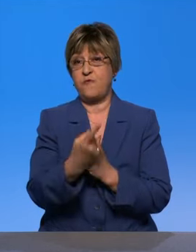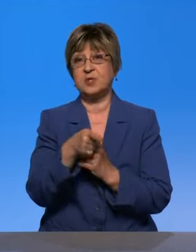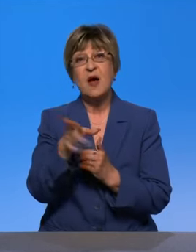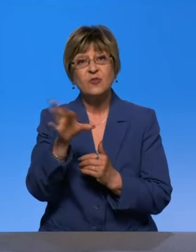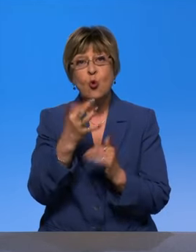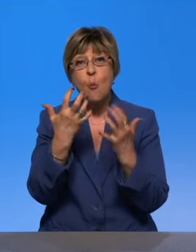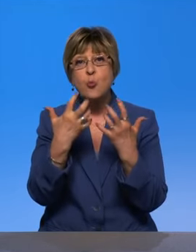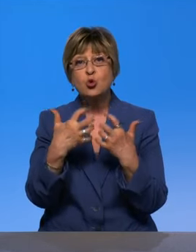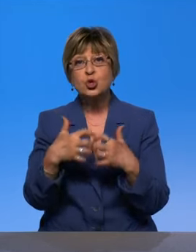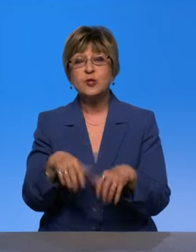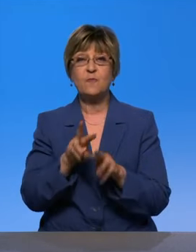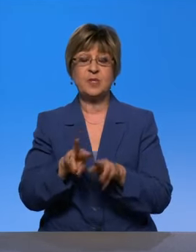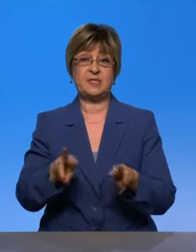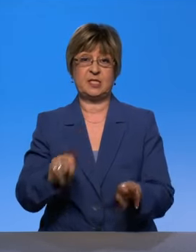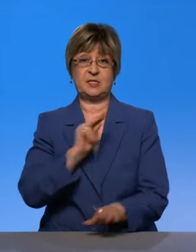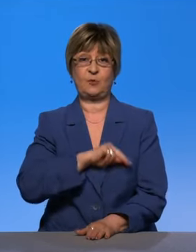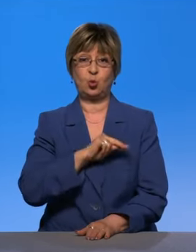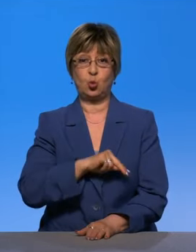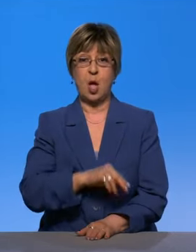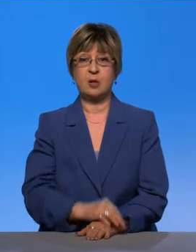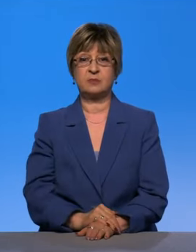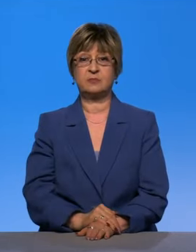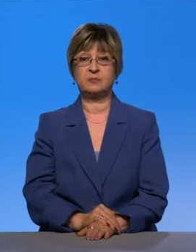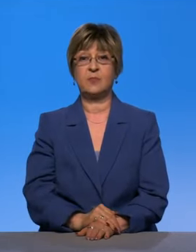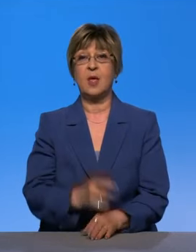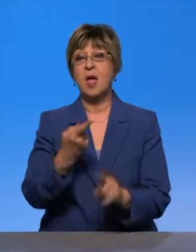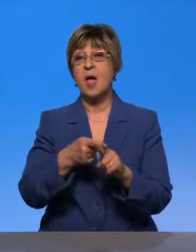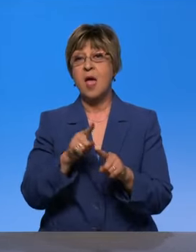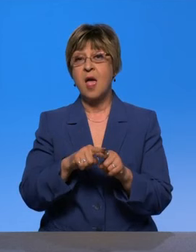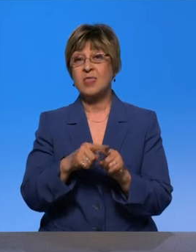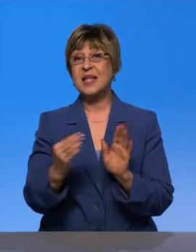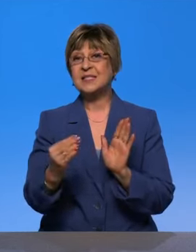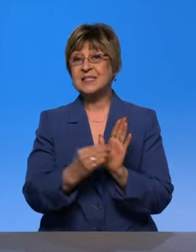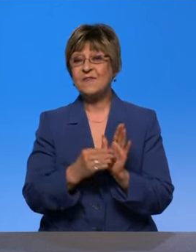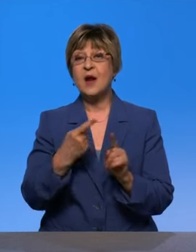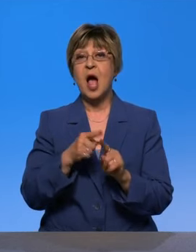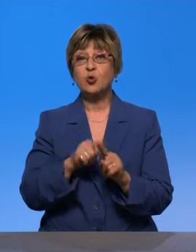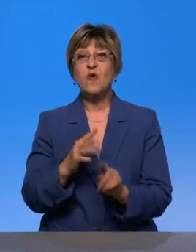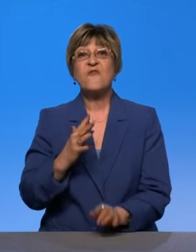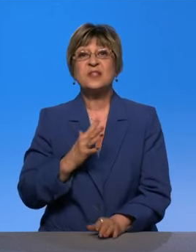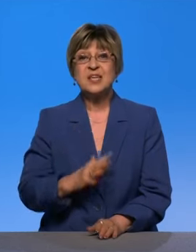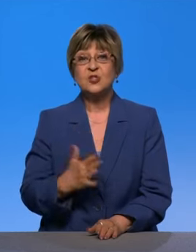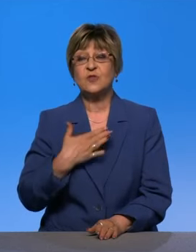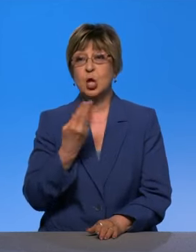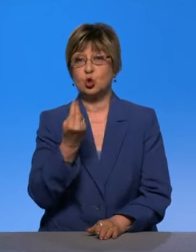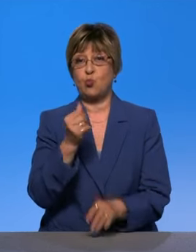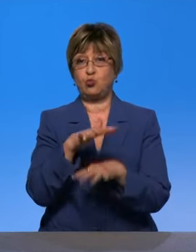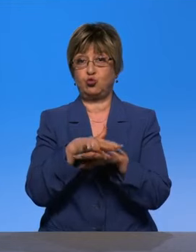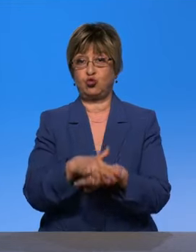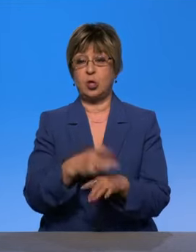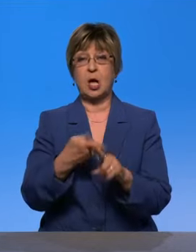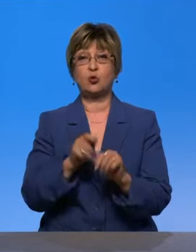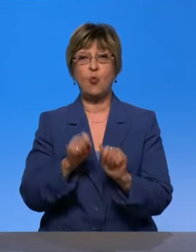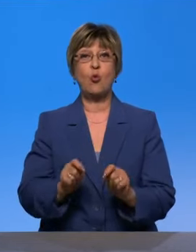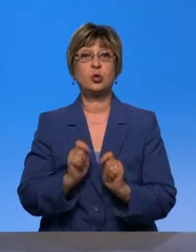в Минтруде. То есть вот эта цифра, которую выдерживает наш бюджет, который может давать